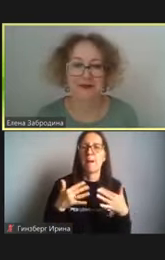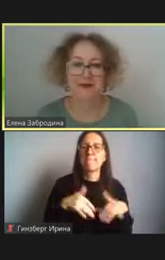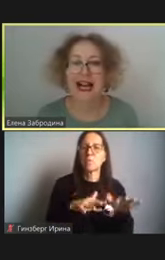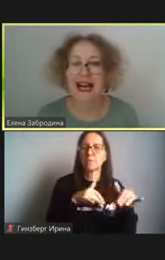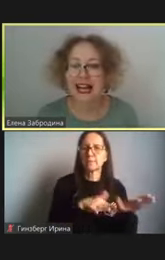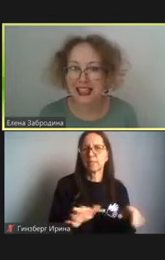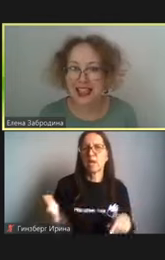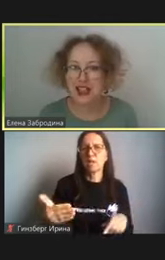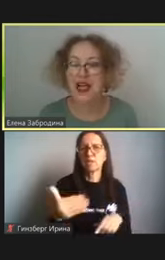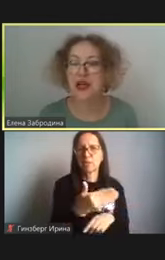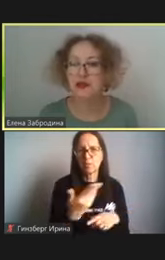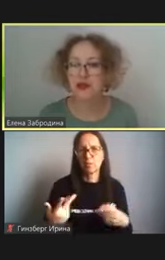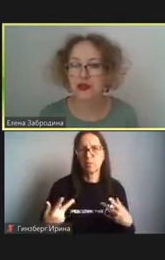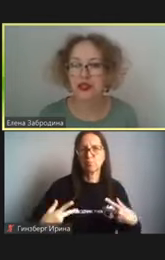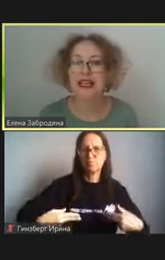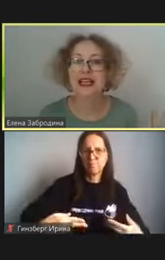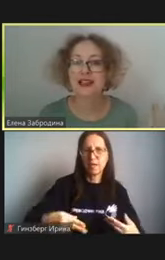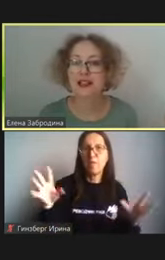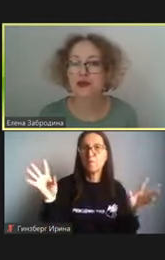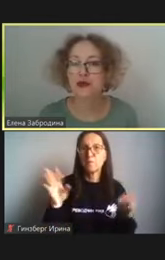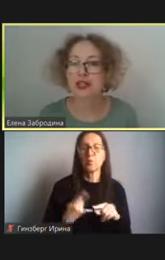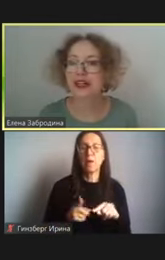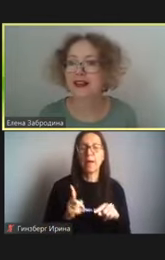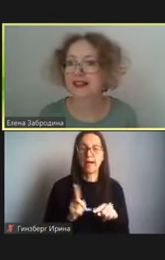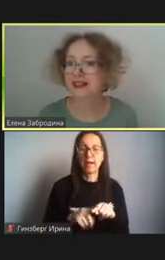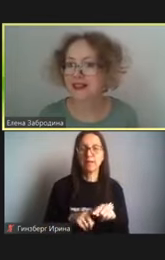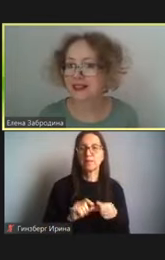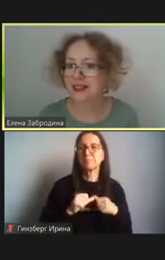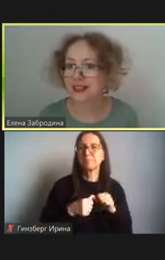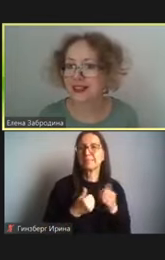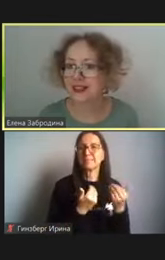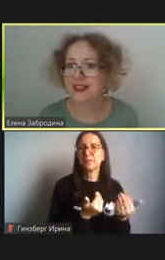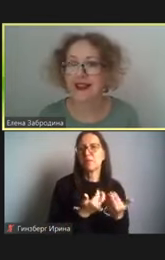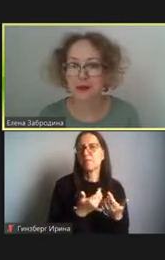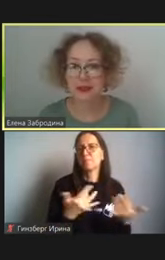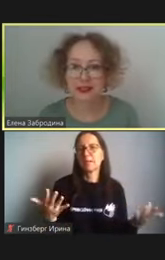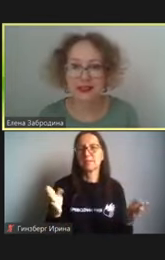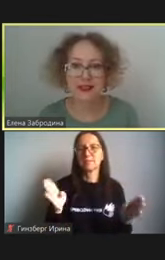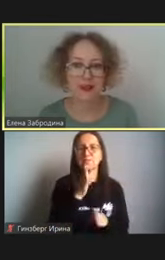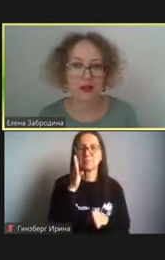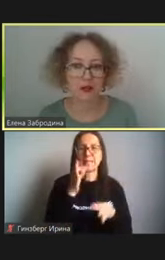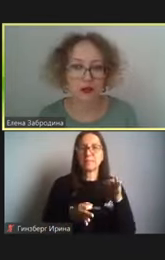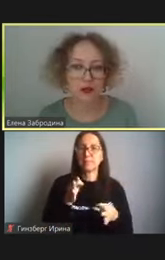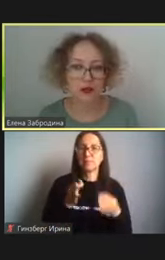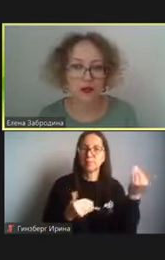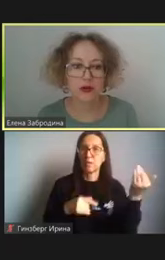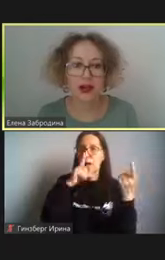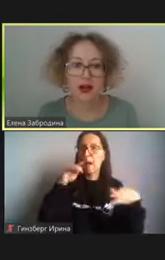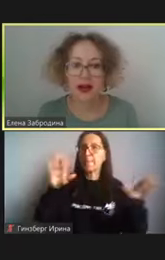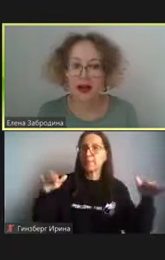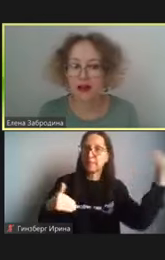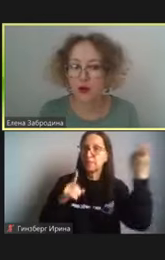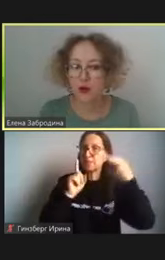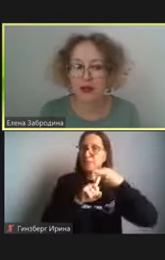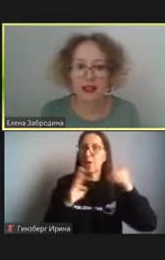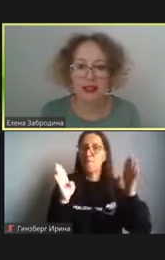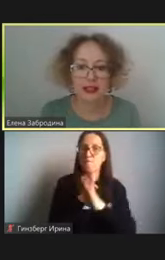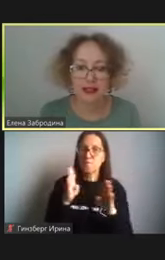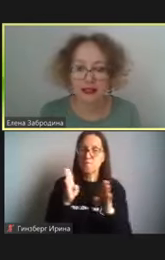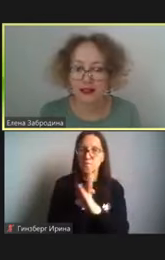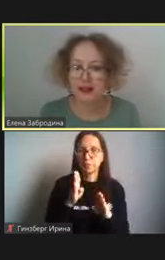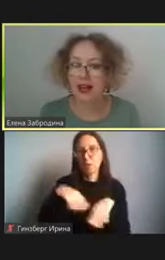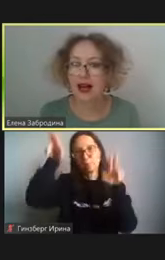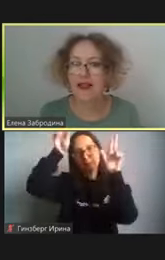рыба. Конечно, все это символика разных стихий. Птицы – воздух,